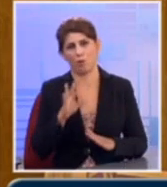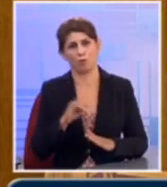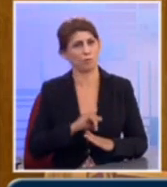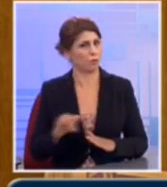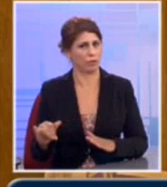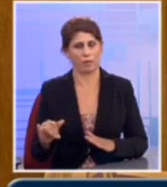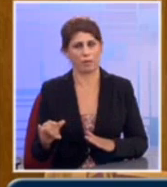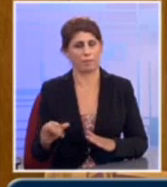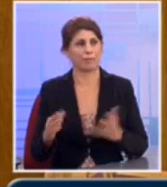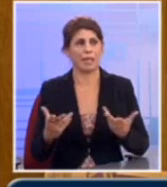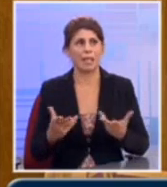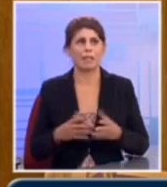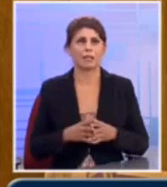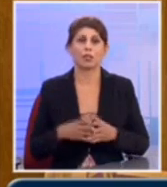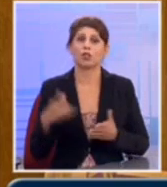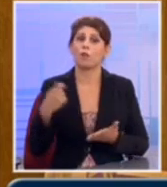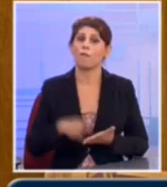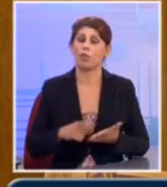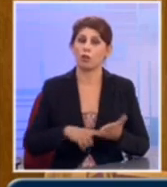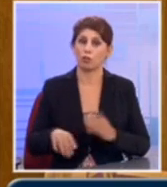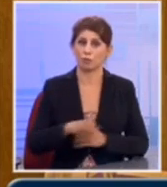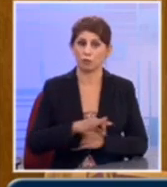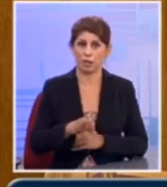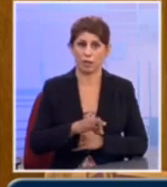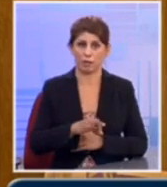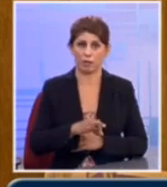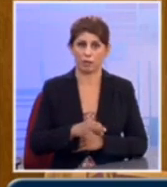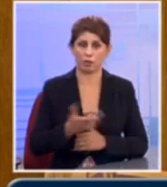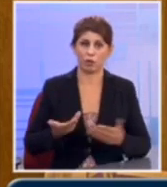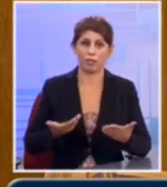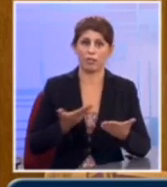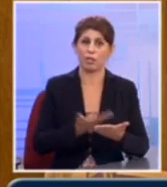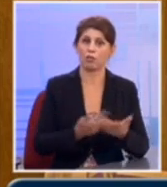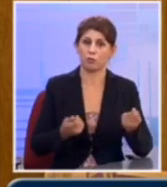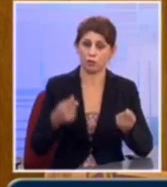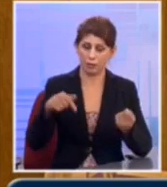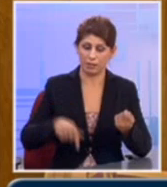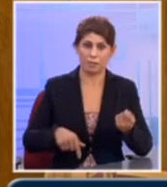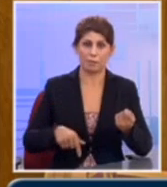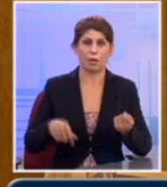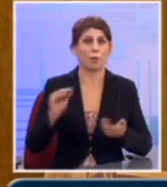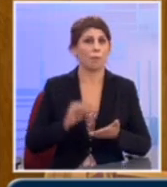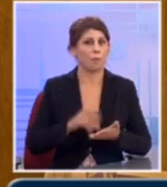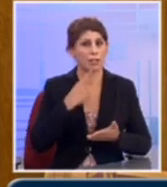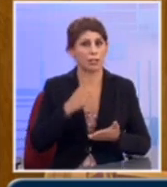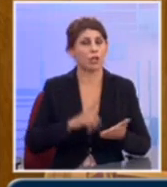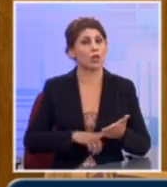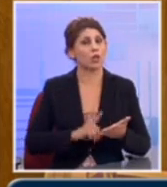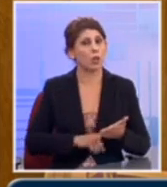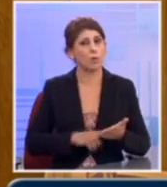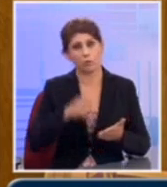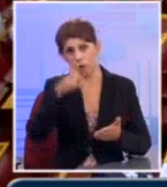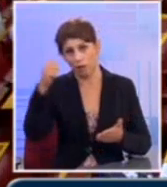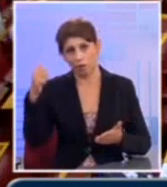ποτέ γιατί το φορολογικό νομοσχέδιο των δηλώσεων που γίνονται σήμερα που ξανά λέω είναι η νομοθεσία του